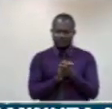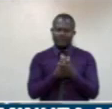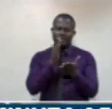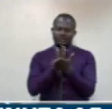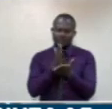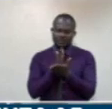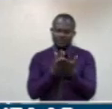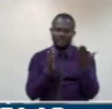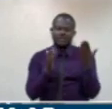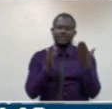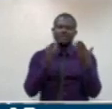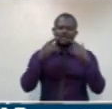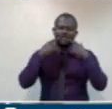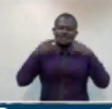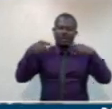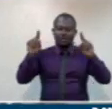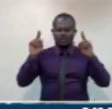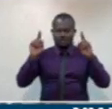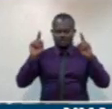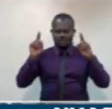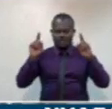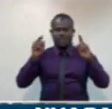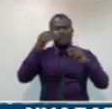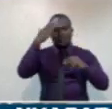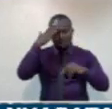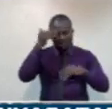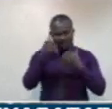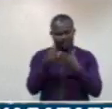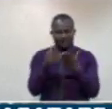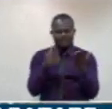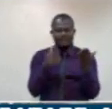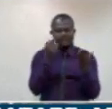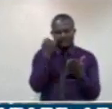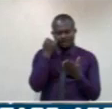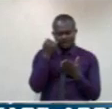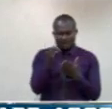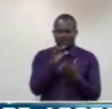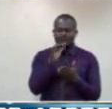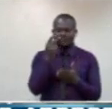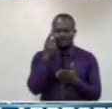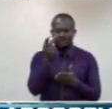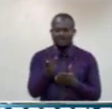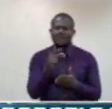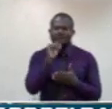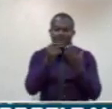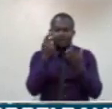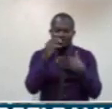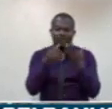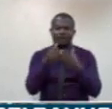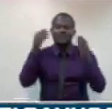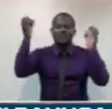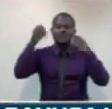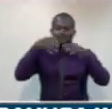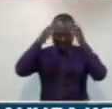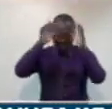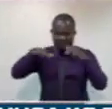rwose itangazamakuru kuko Yo namubona ntiyari buzabona icyo kandi ari ikigani